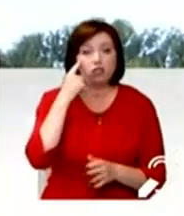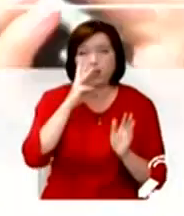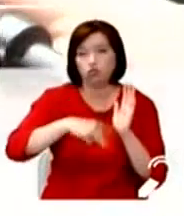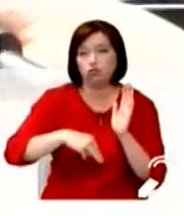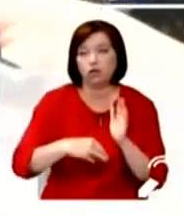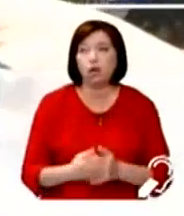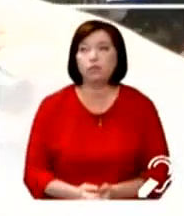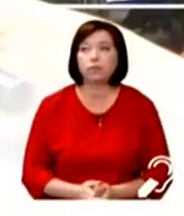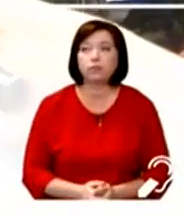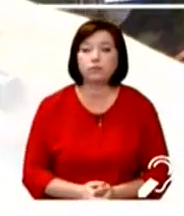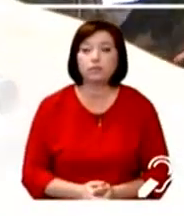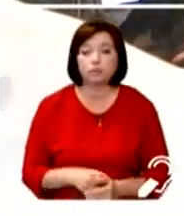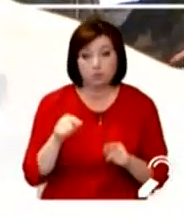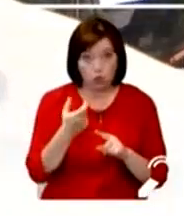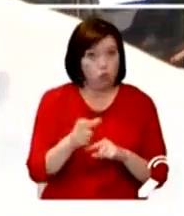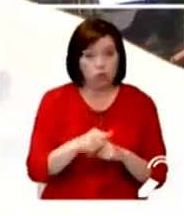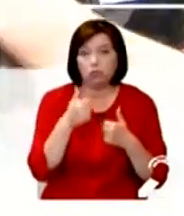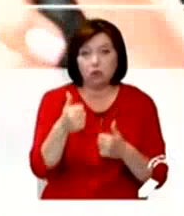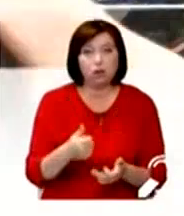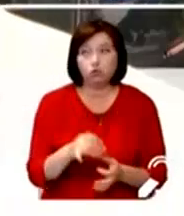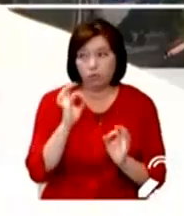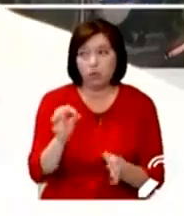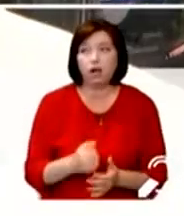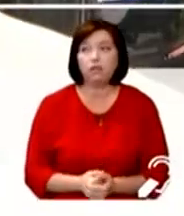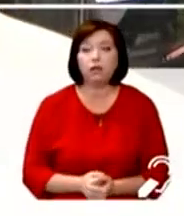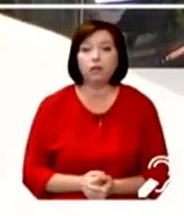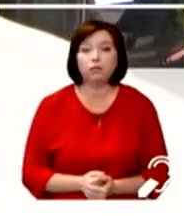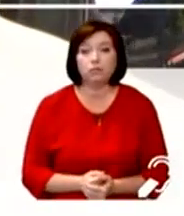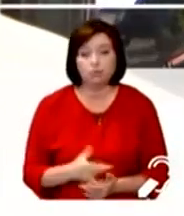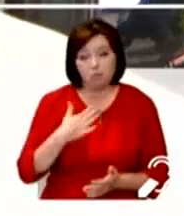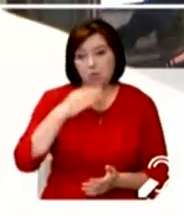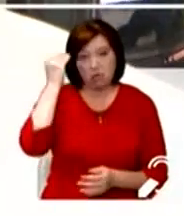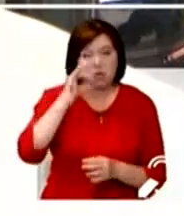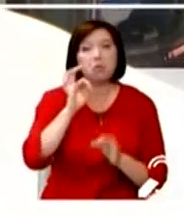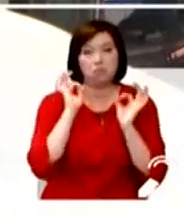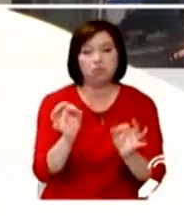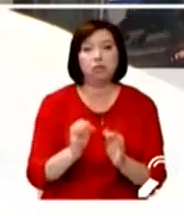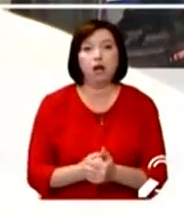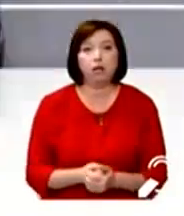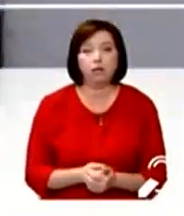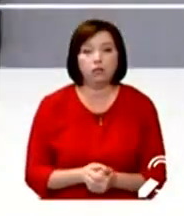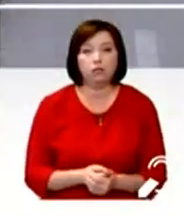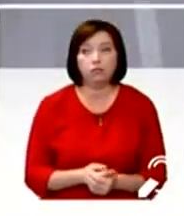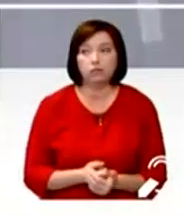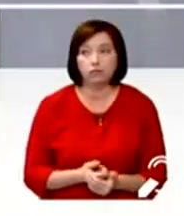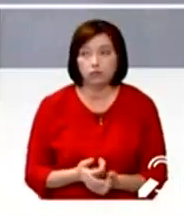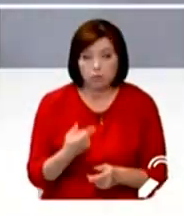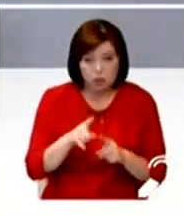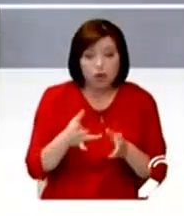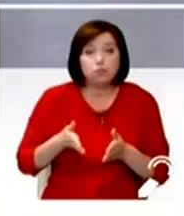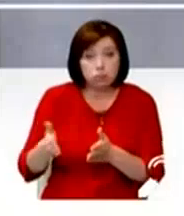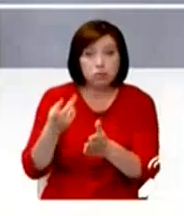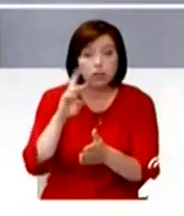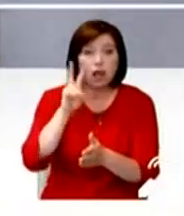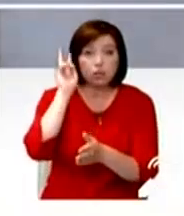penalizare. Aici e foarte bine. Părerea mea e pozitivă. Adică îi sunt. Banda